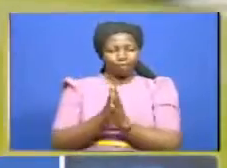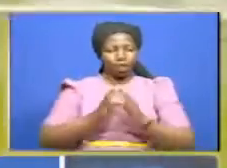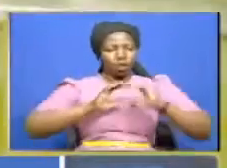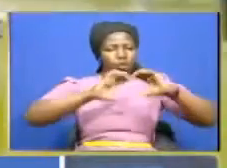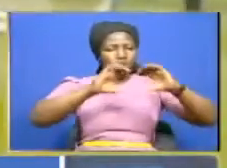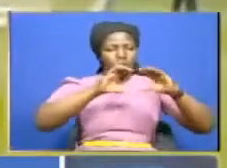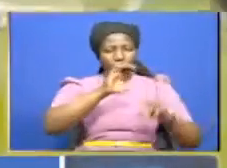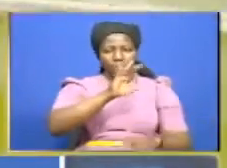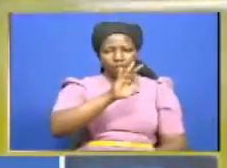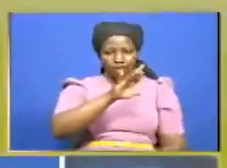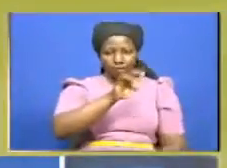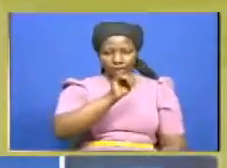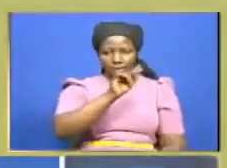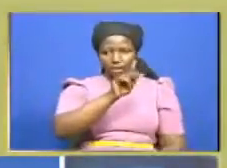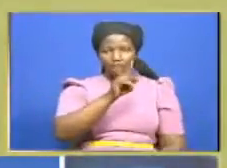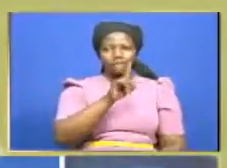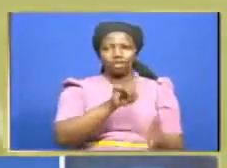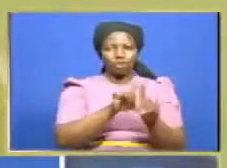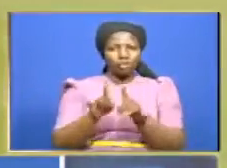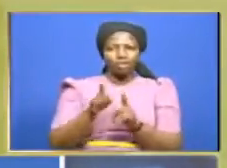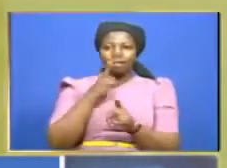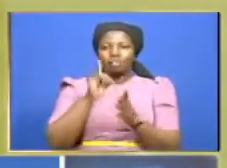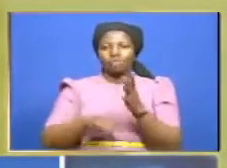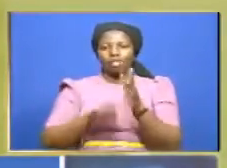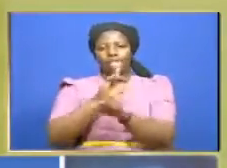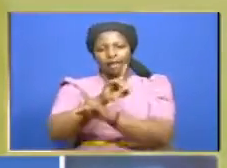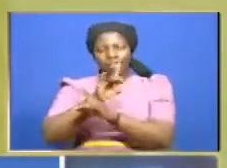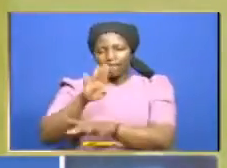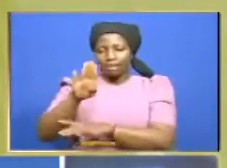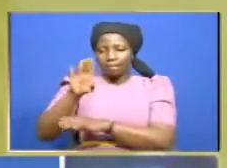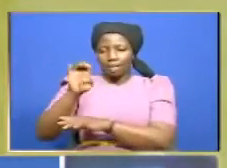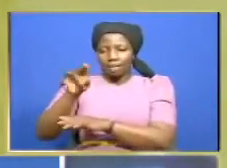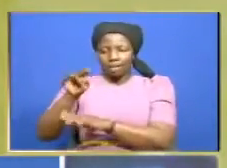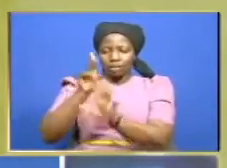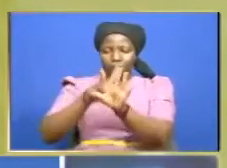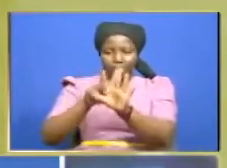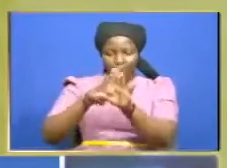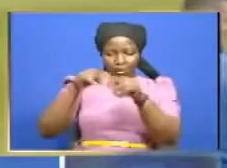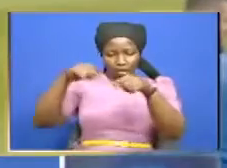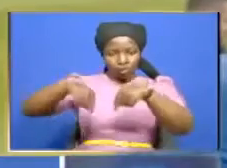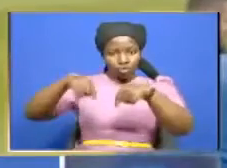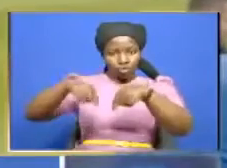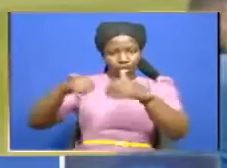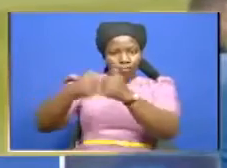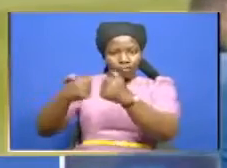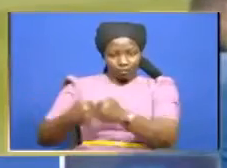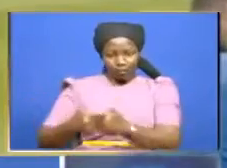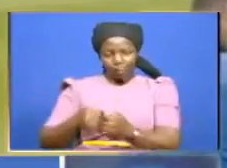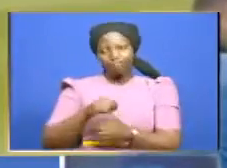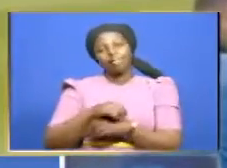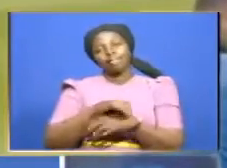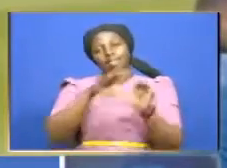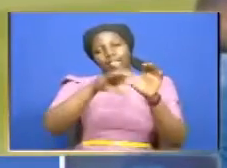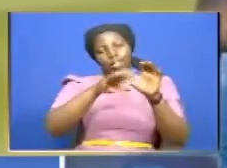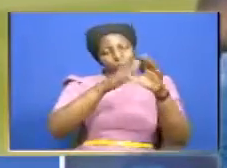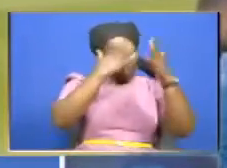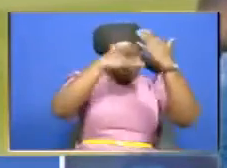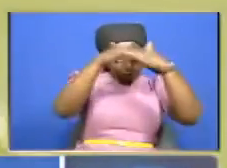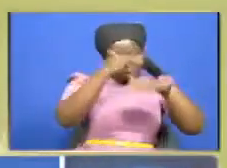wa Chelsea pia amesema kuwa mlinzi Ben Chilwell atashiriki kwenye mchuano wa leo. Chelsea ilifuzu kwa raundi ya 4